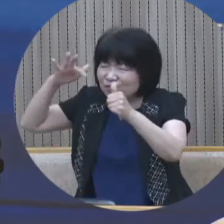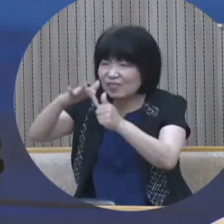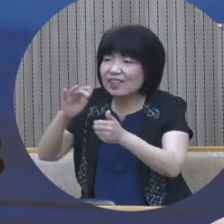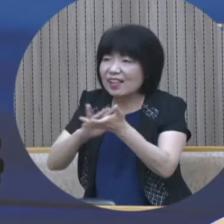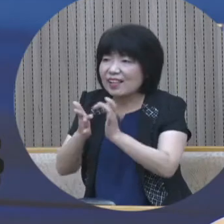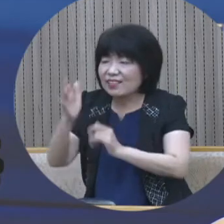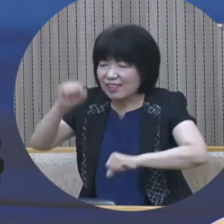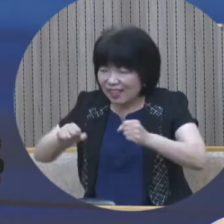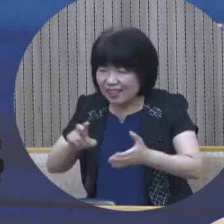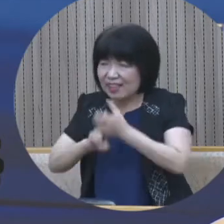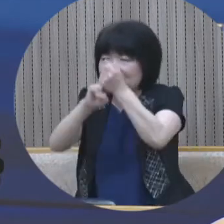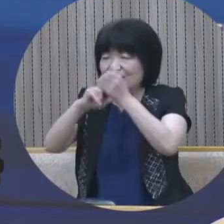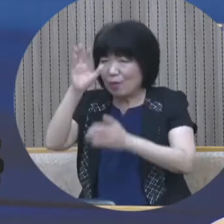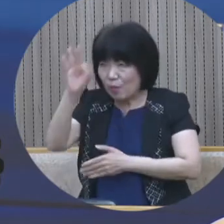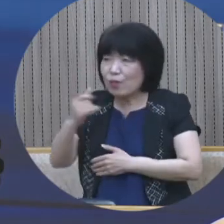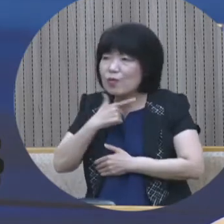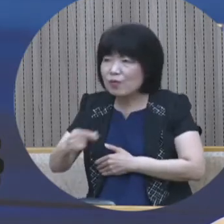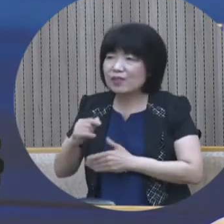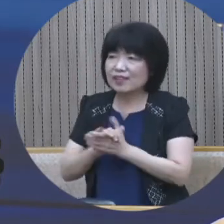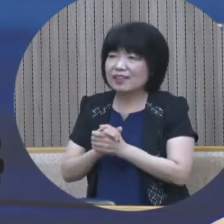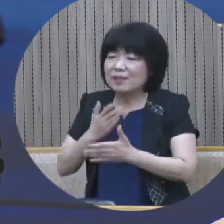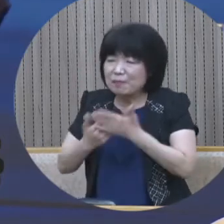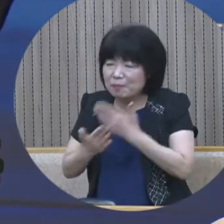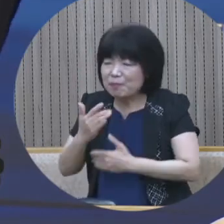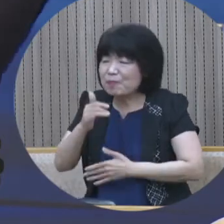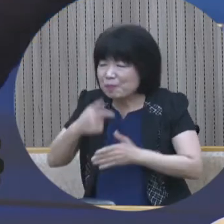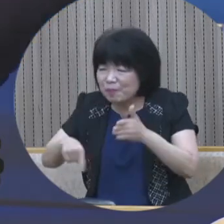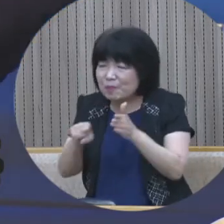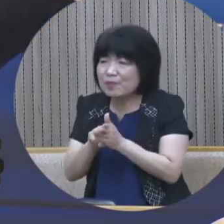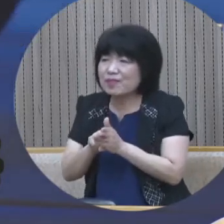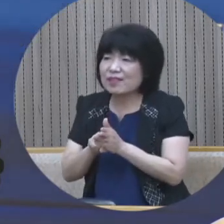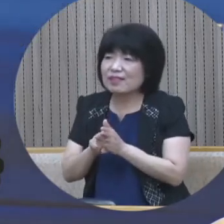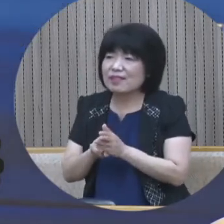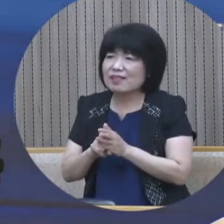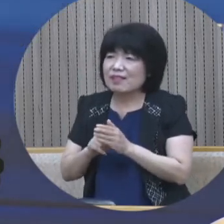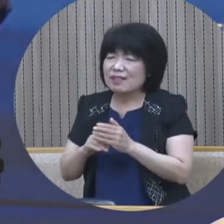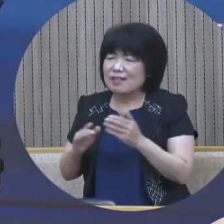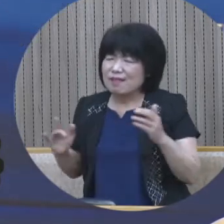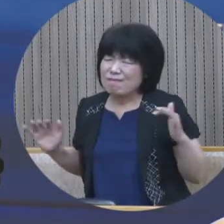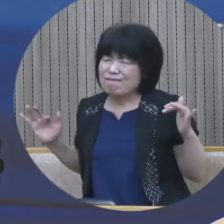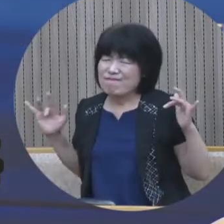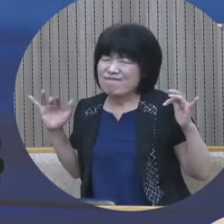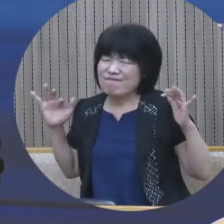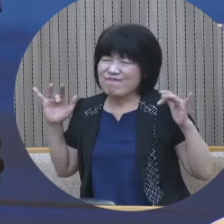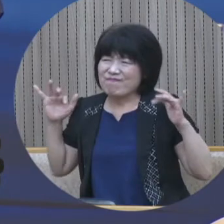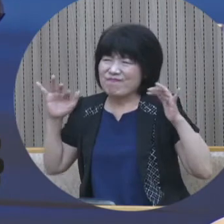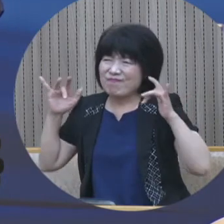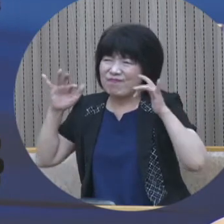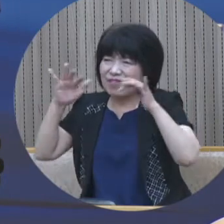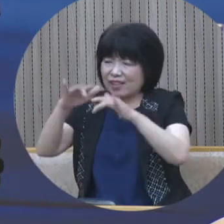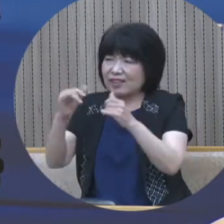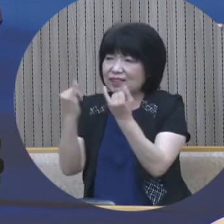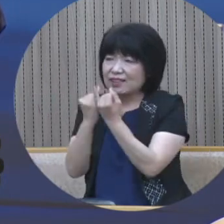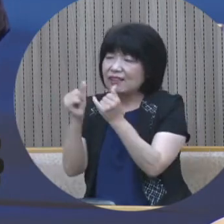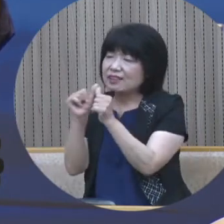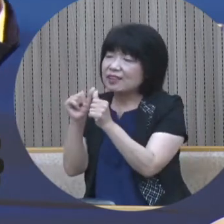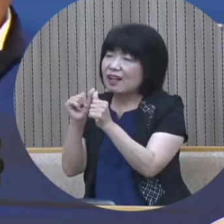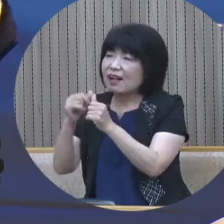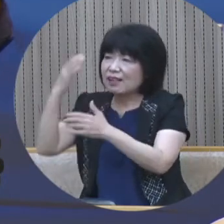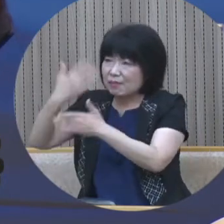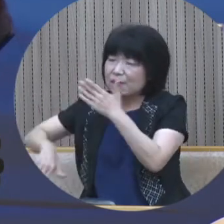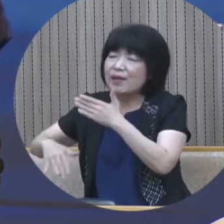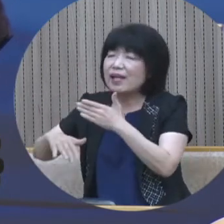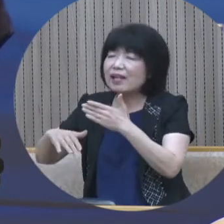행한 이적을 보기 위해서, 또 체험하기 위해서 인산인해를 이루어요. 여자와 어린아이를 제외한 수가